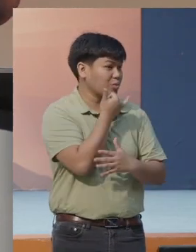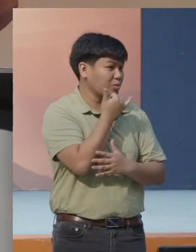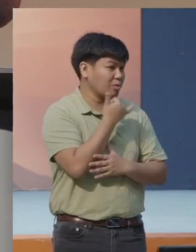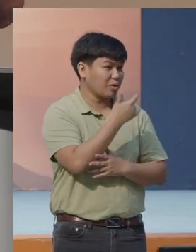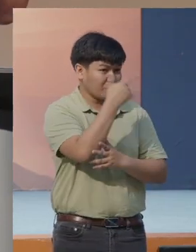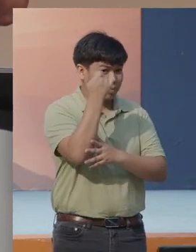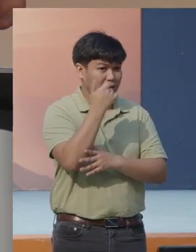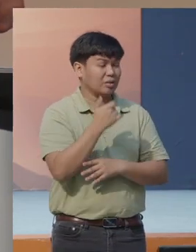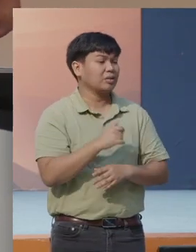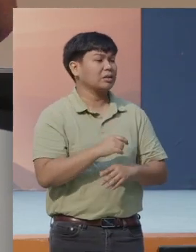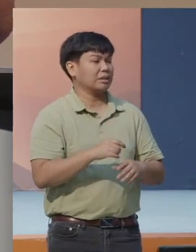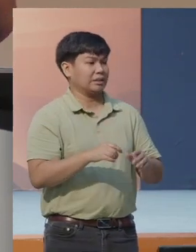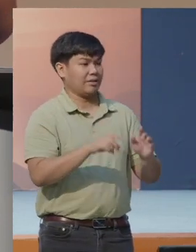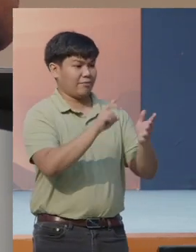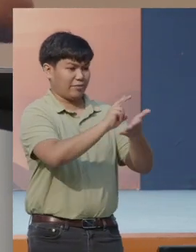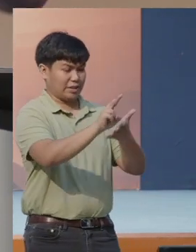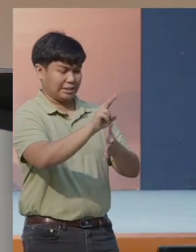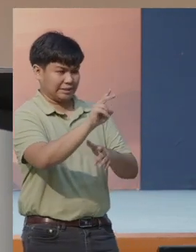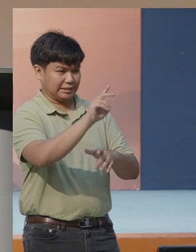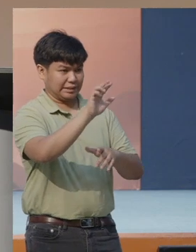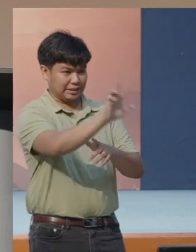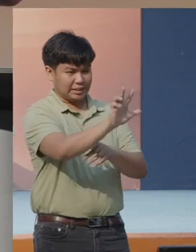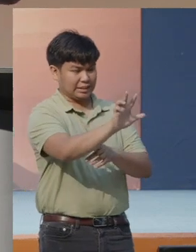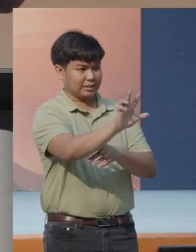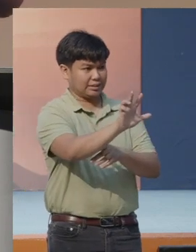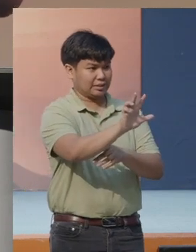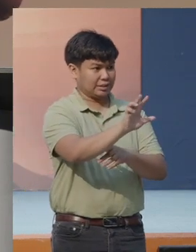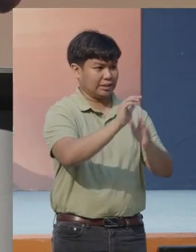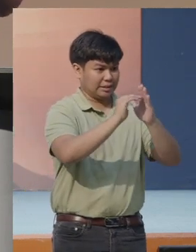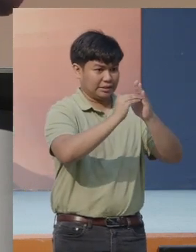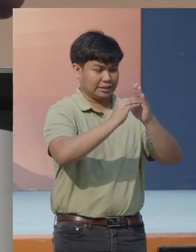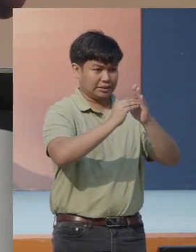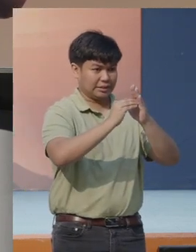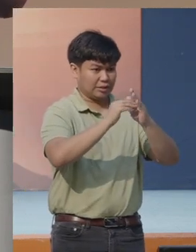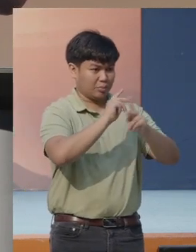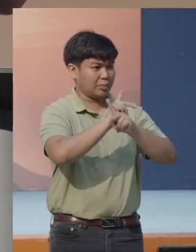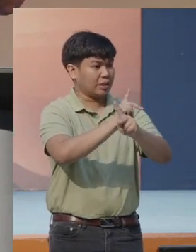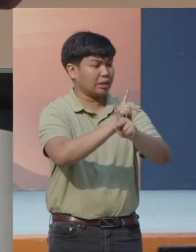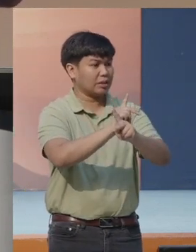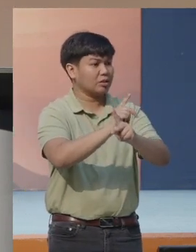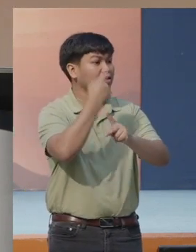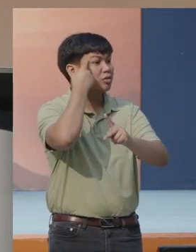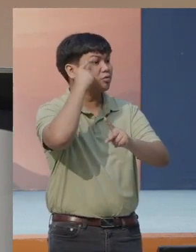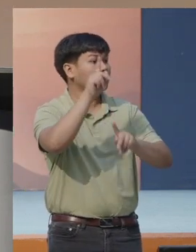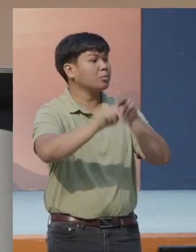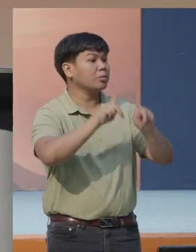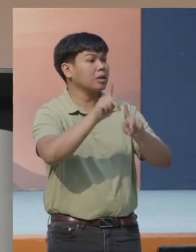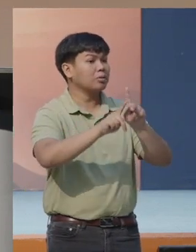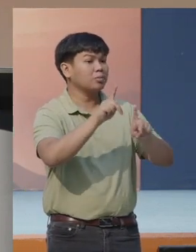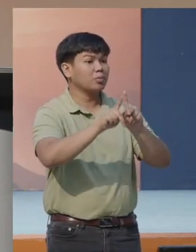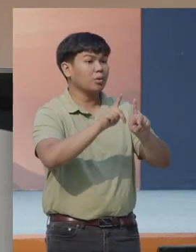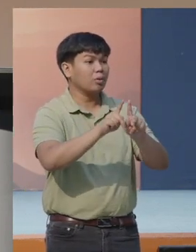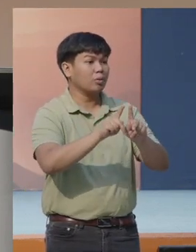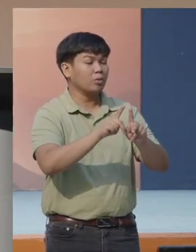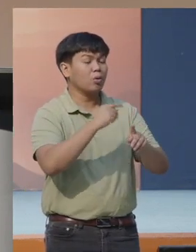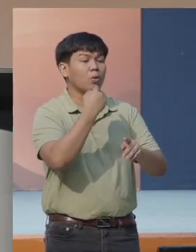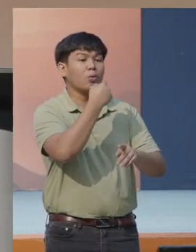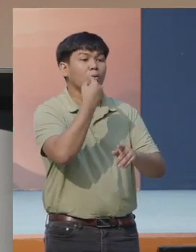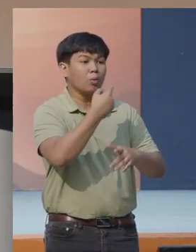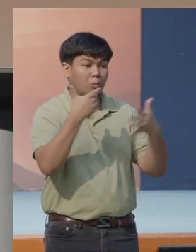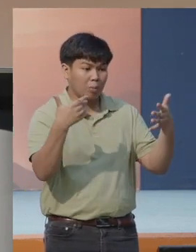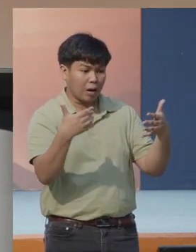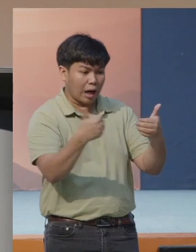dahil ayon nga sa verse 3, ang mga city of refuge na ito ay para sa mga nilalang ng